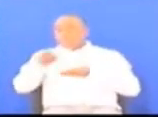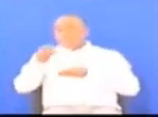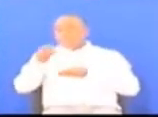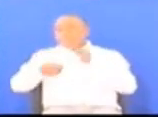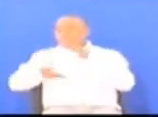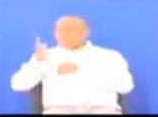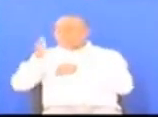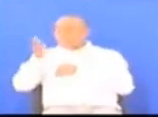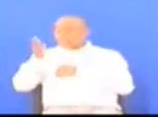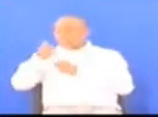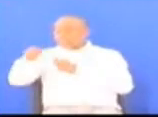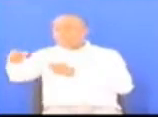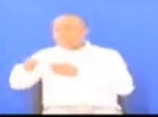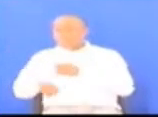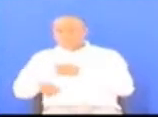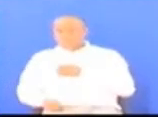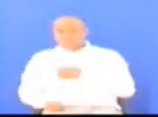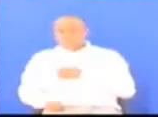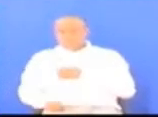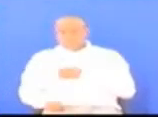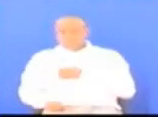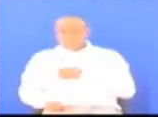italipa.